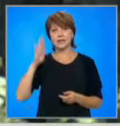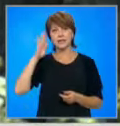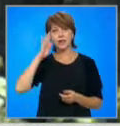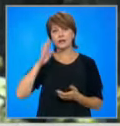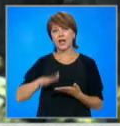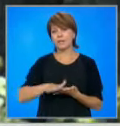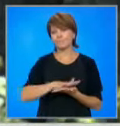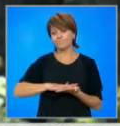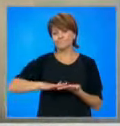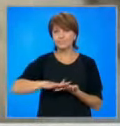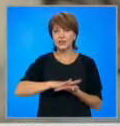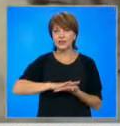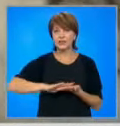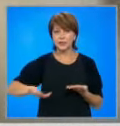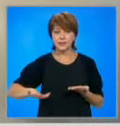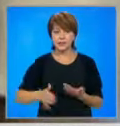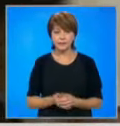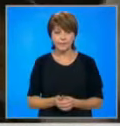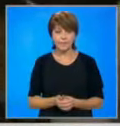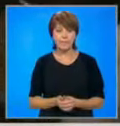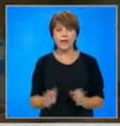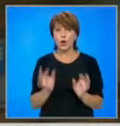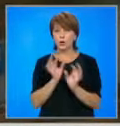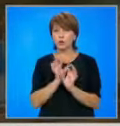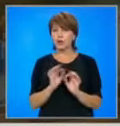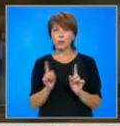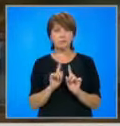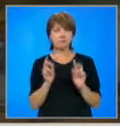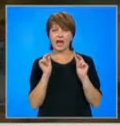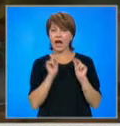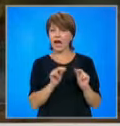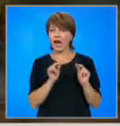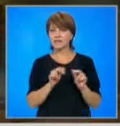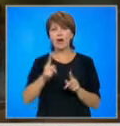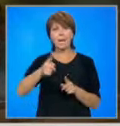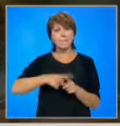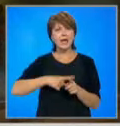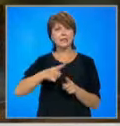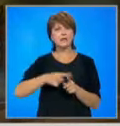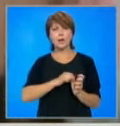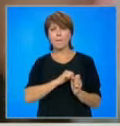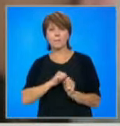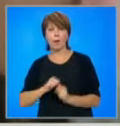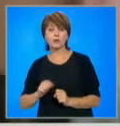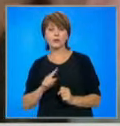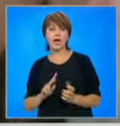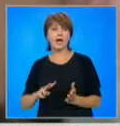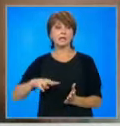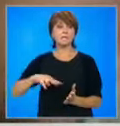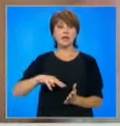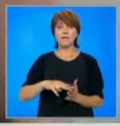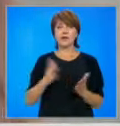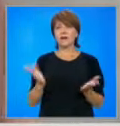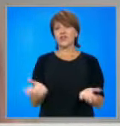заличени по предписание на НОИ. Никой обаче не я уведомява и месеци и по-късно тя е изправена пред свършен